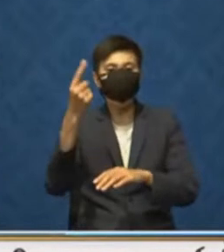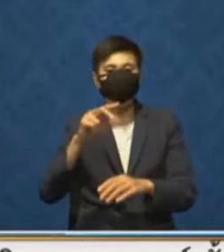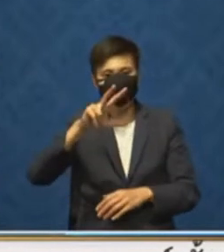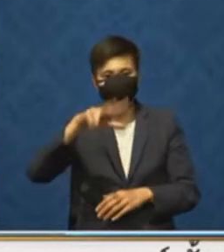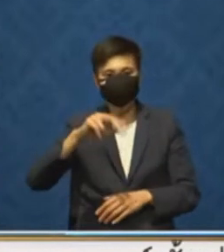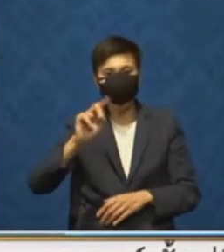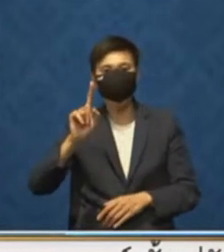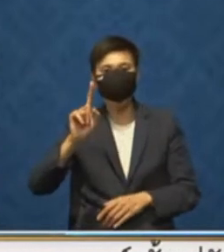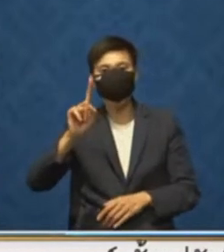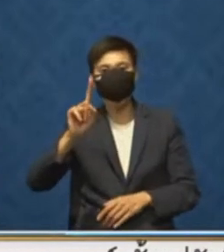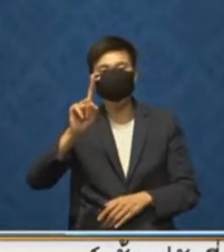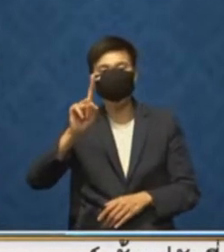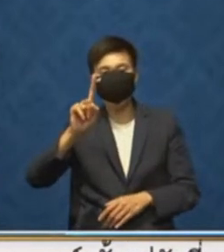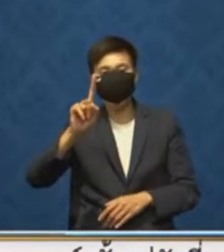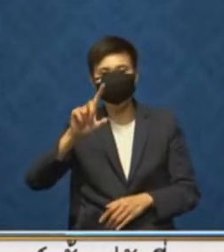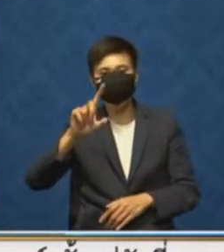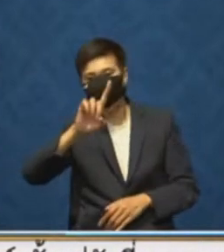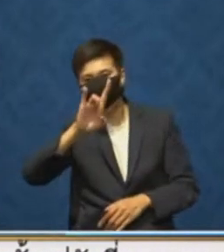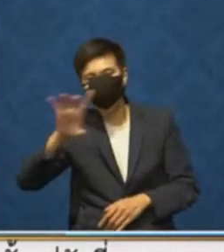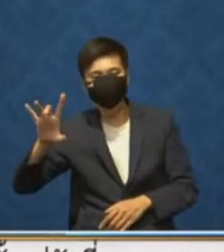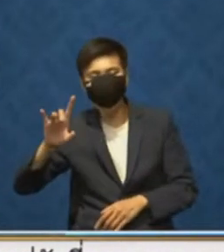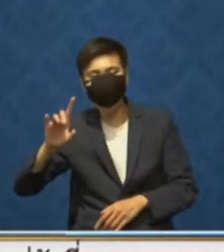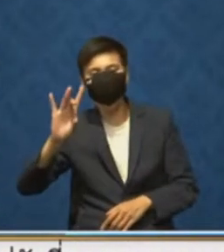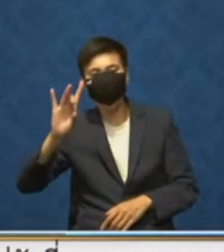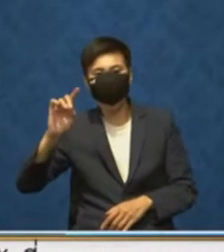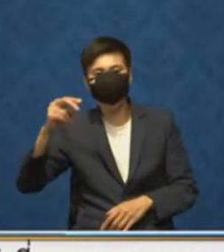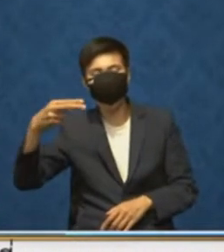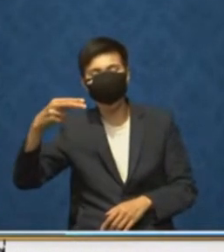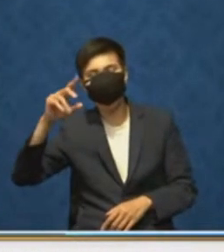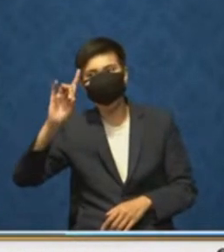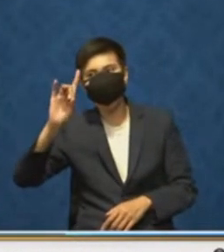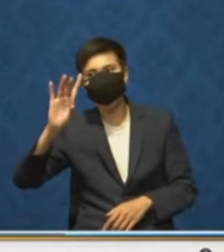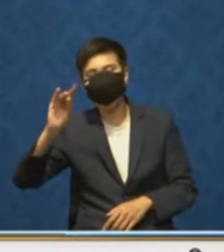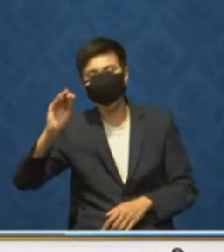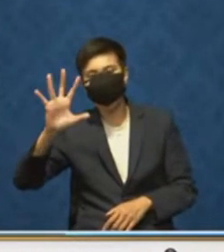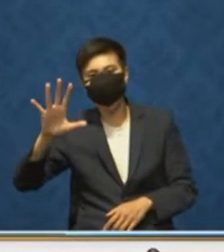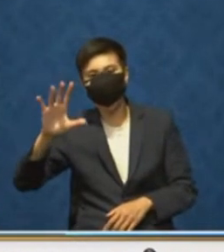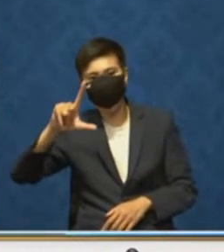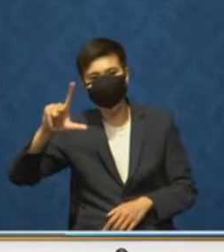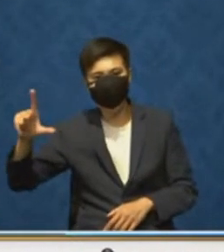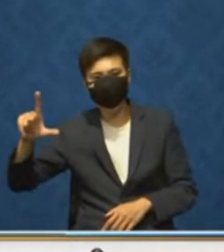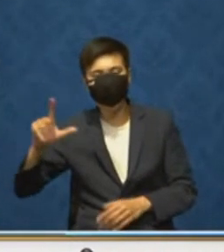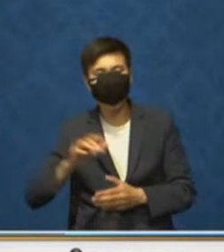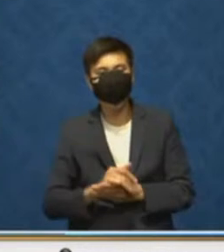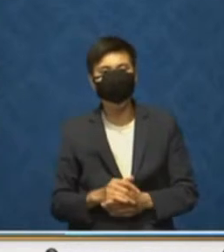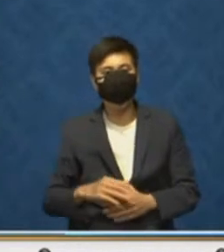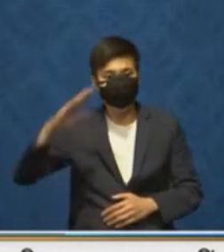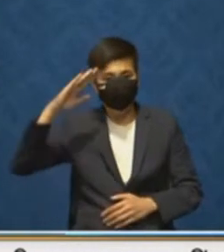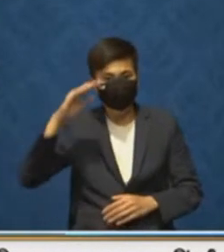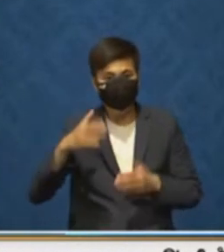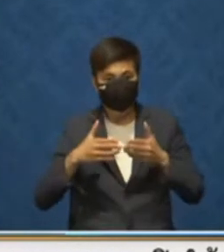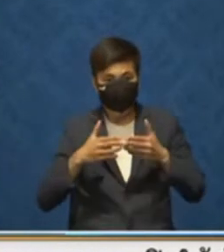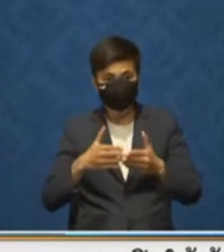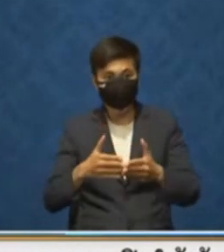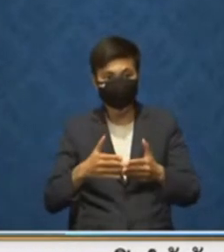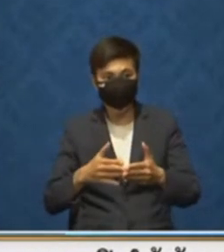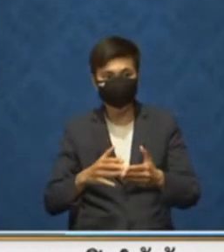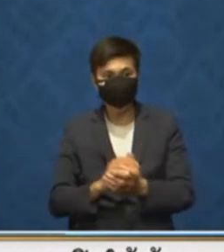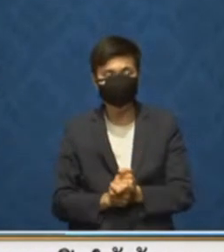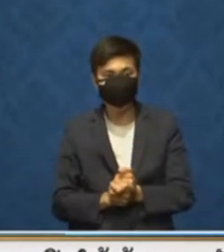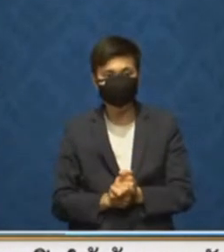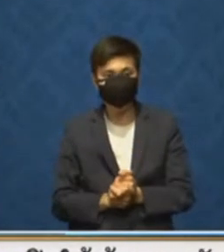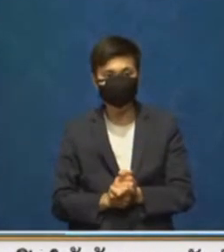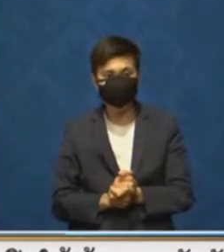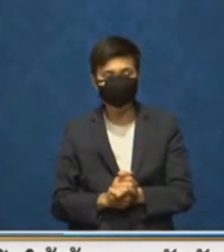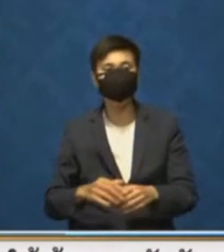3179ล้านบาทไม่รู้มันจะซื้อเอาไปทำไมกันนะครับท่าเรือนะครับอากาศยาน